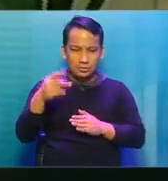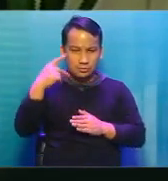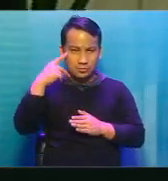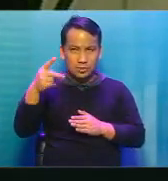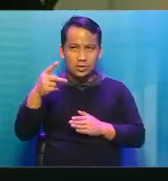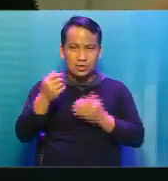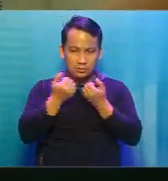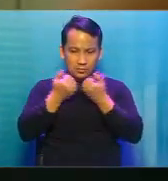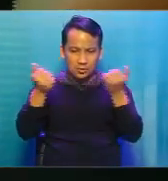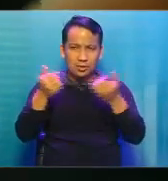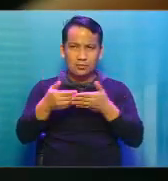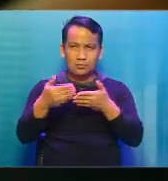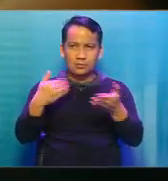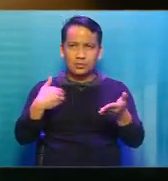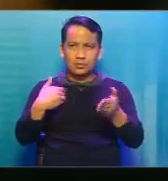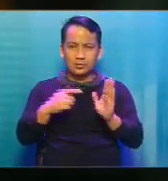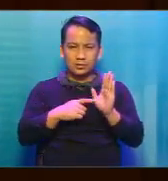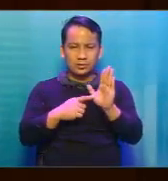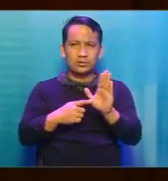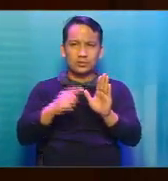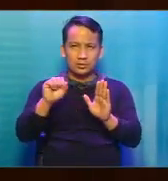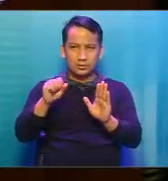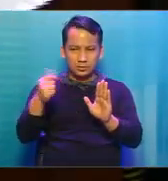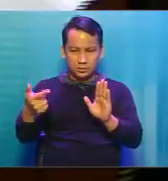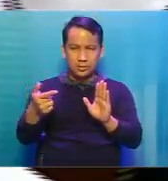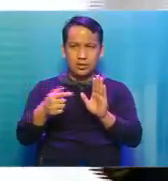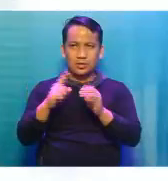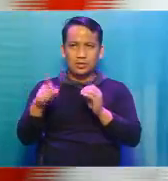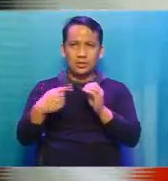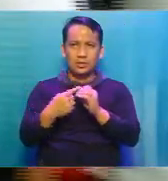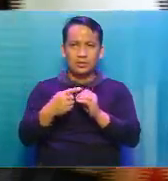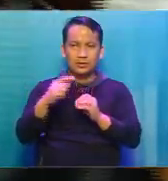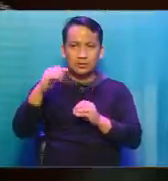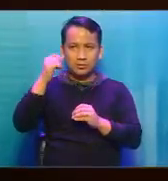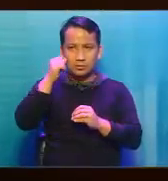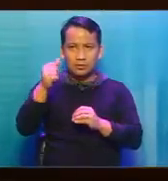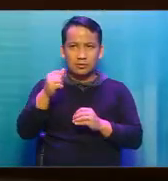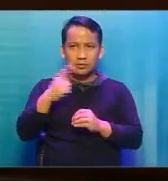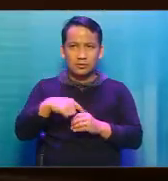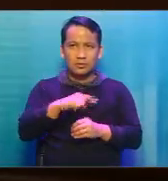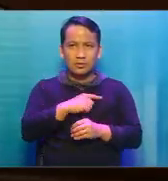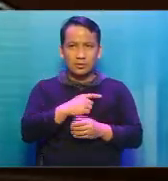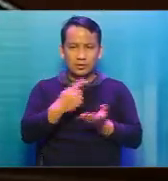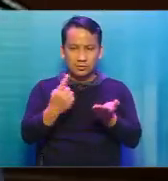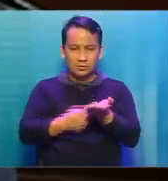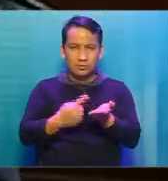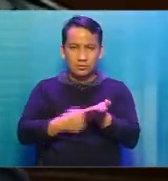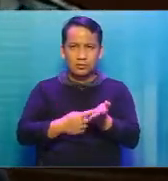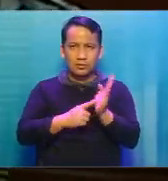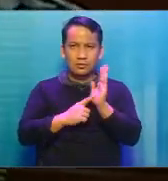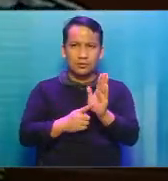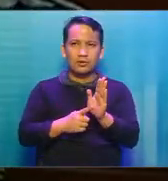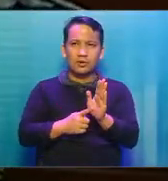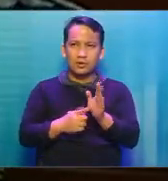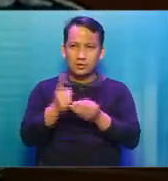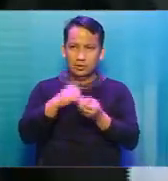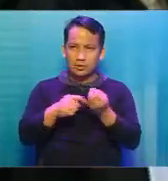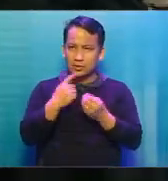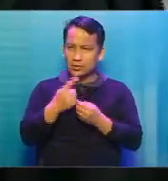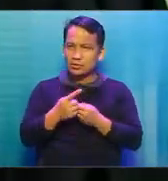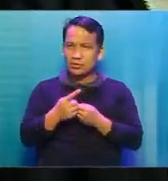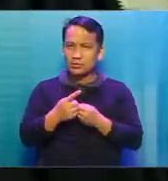ang announcement matapos ipresenta ni Solicitor General Jose Calida ang kanyang oral manifestation. Ayon sa